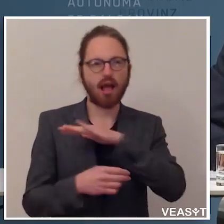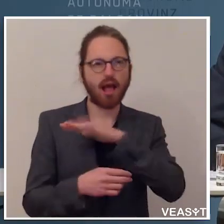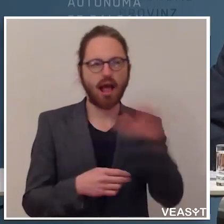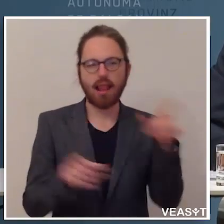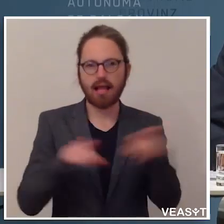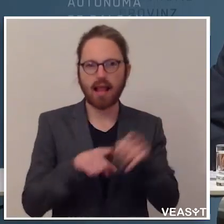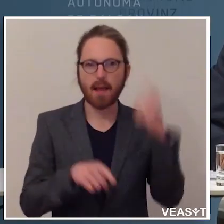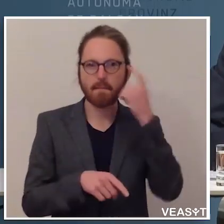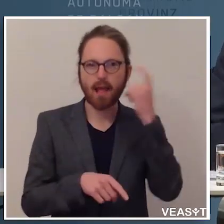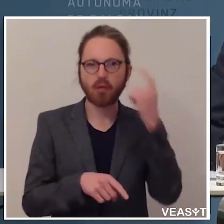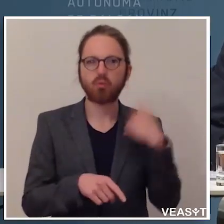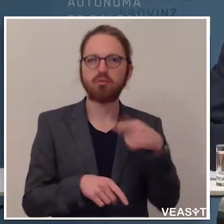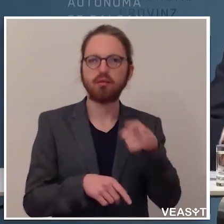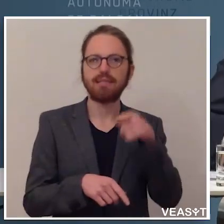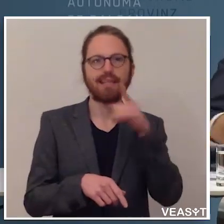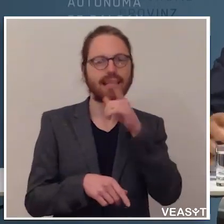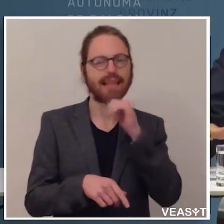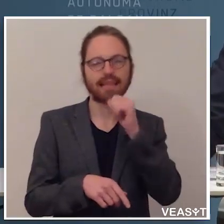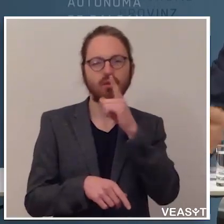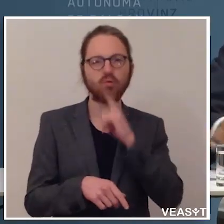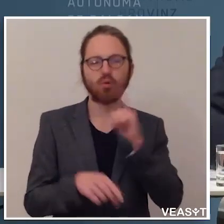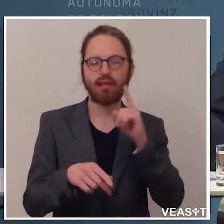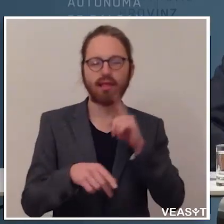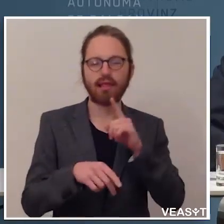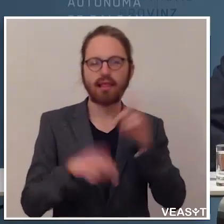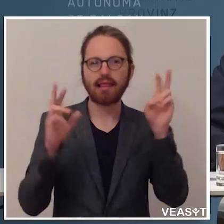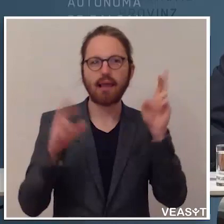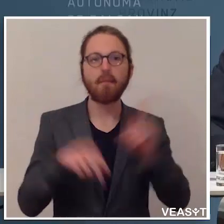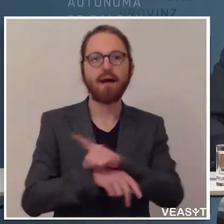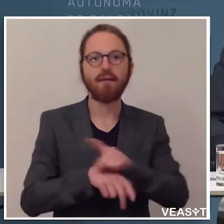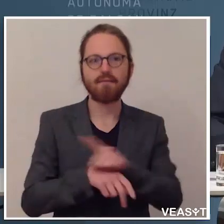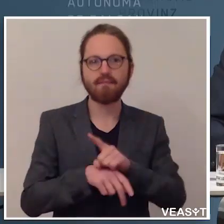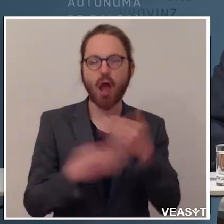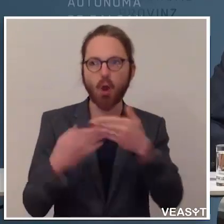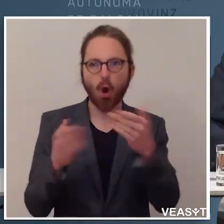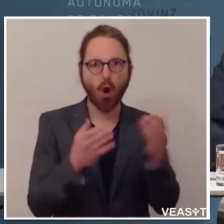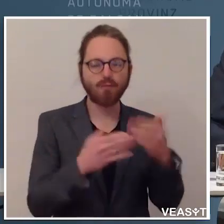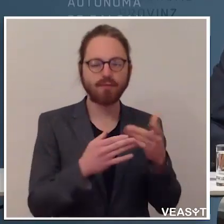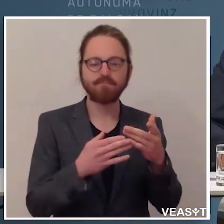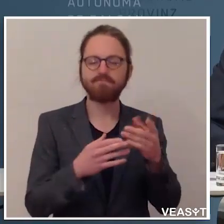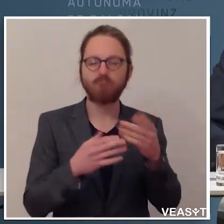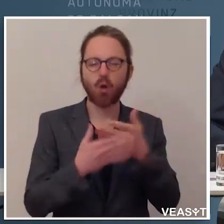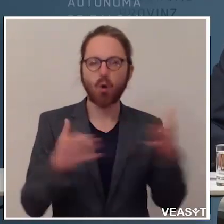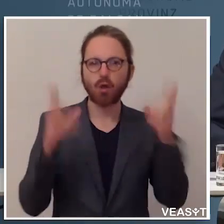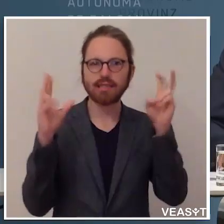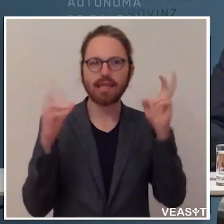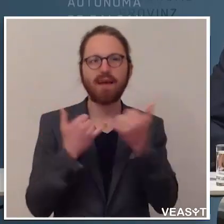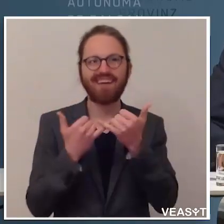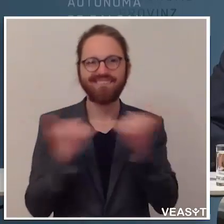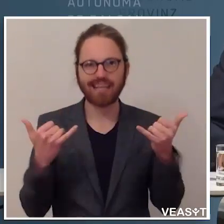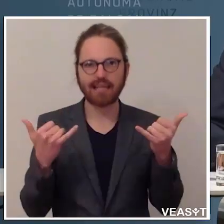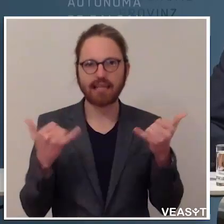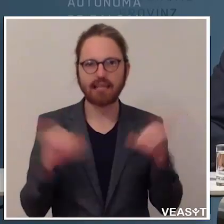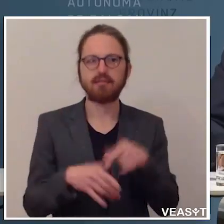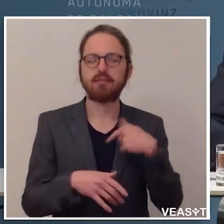es geht hier nicht nur um das Wann, also wann wird jetzt alles endlich wieder geöffnet, sondern es geht vor allem um das Wie. Und somit enthält